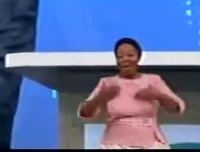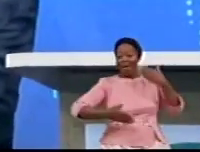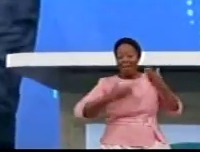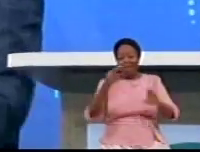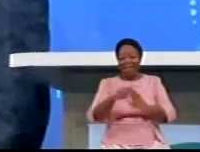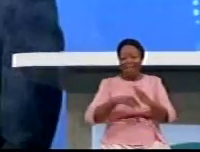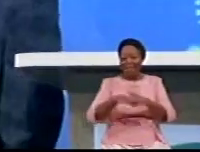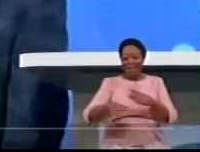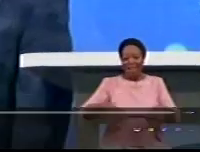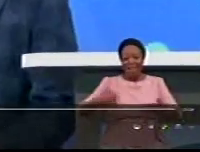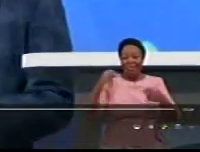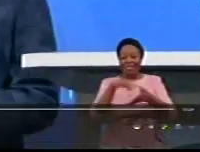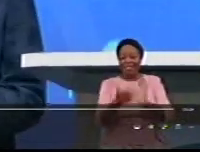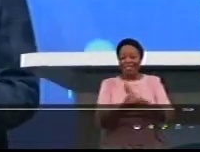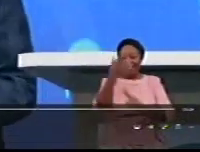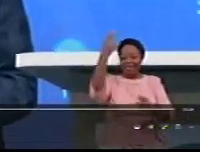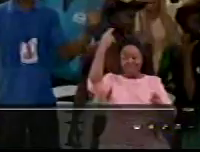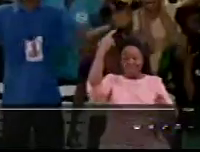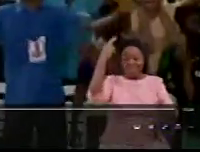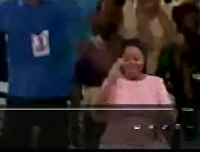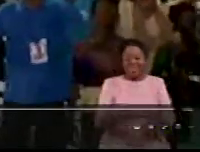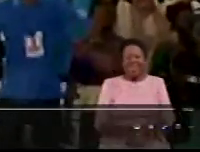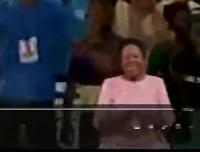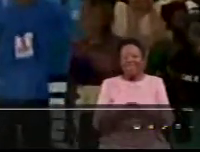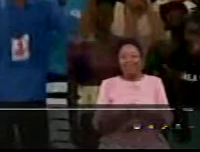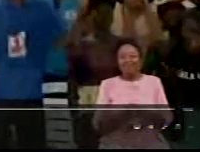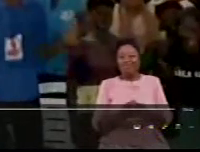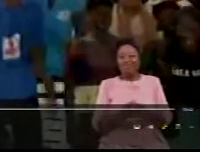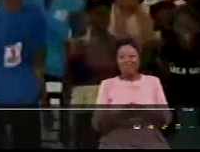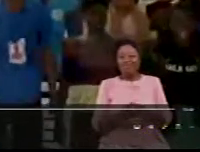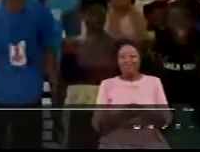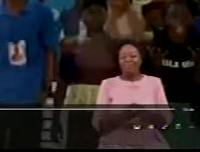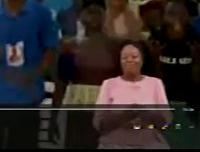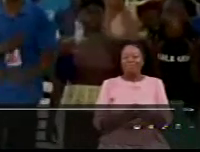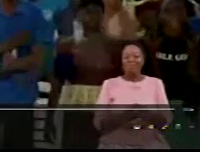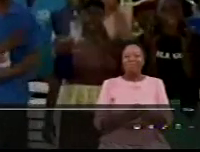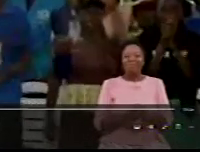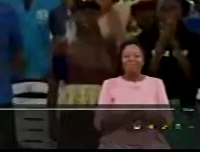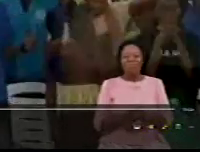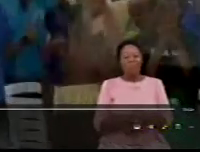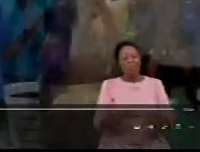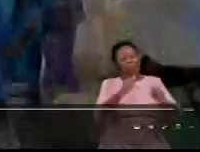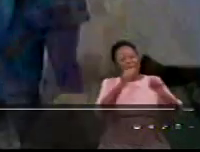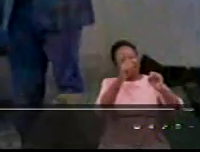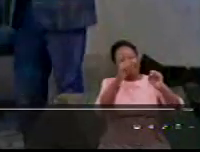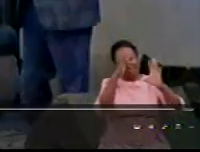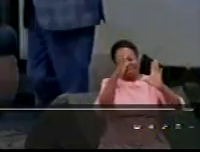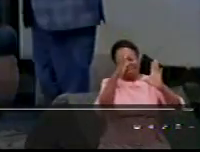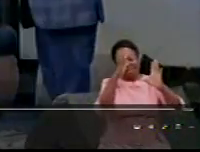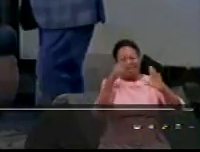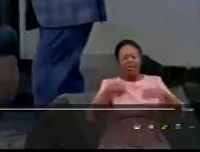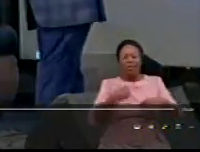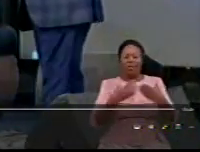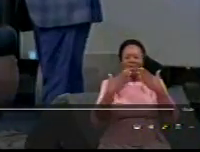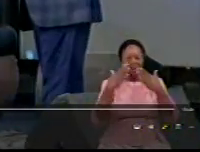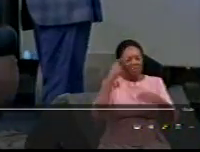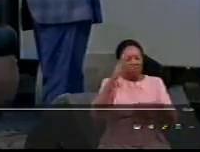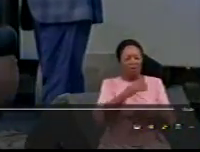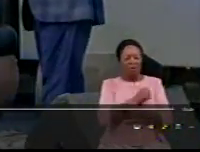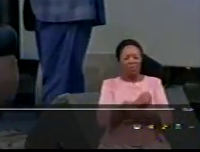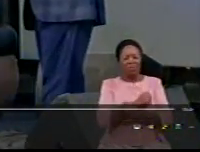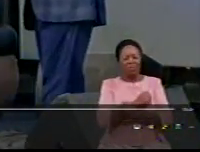le bonheur dans ta vie au nom de Jésus. Père, nous te remercions pour ton